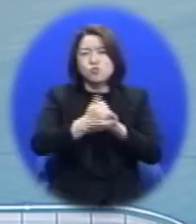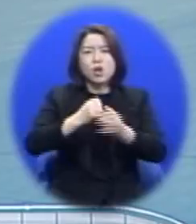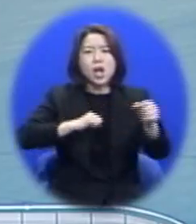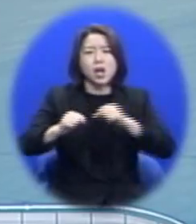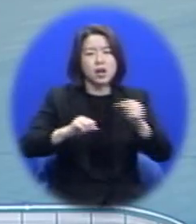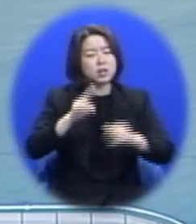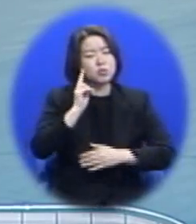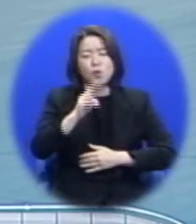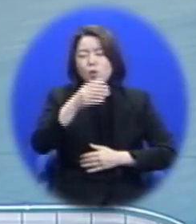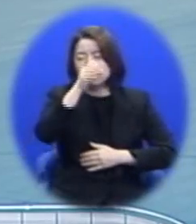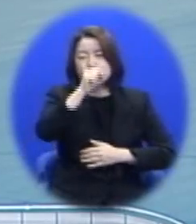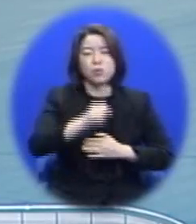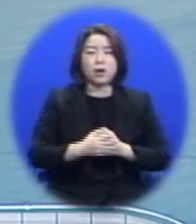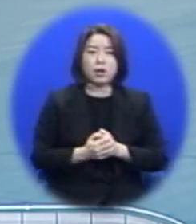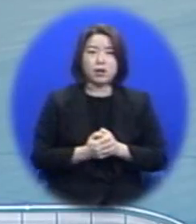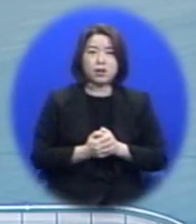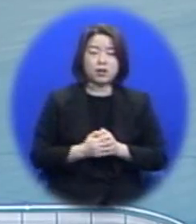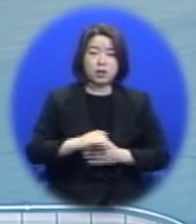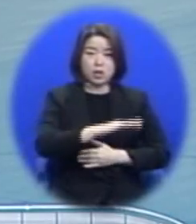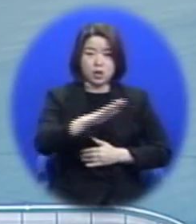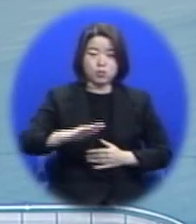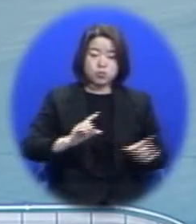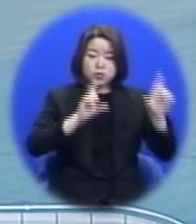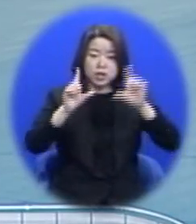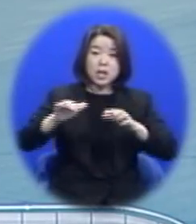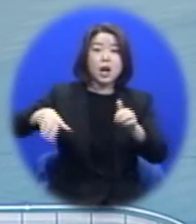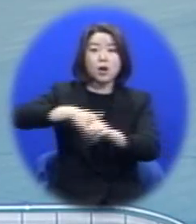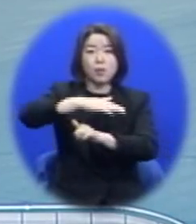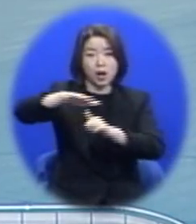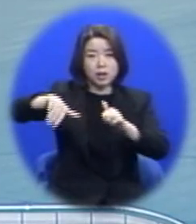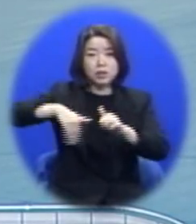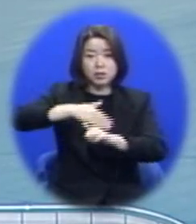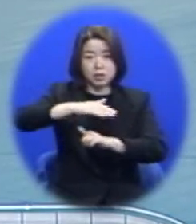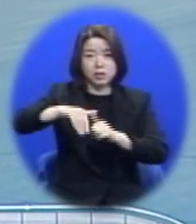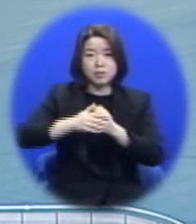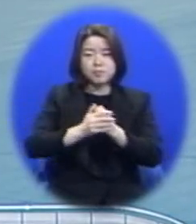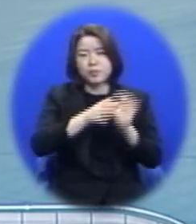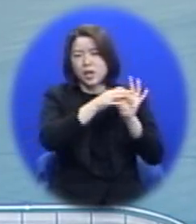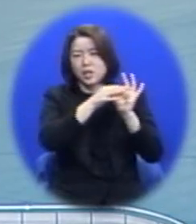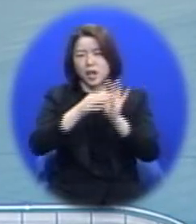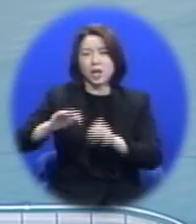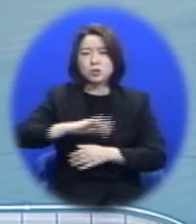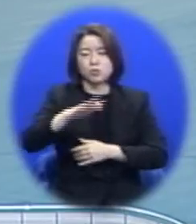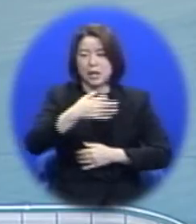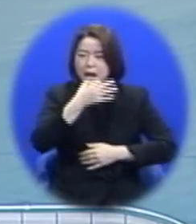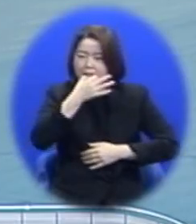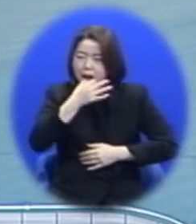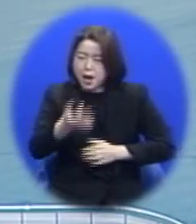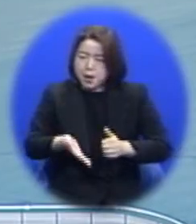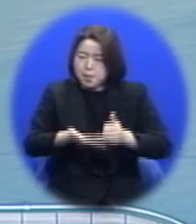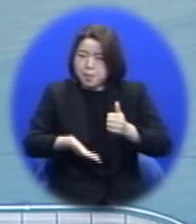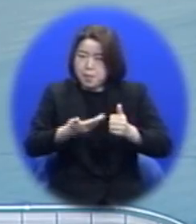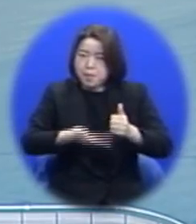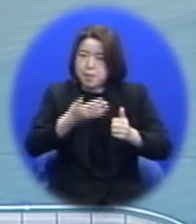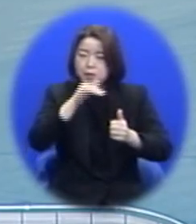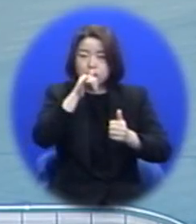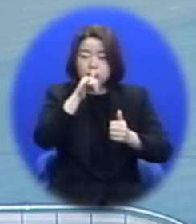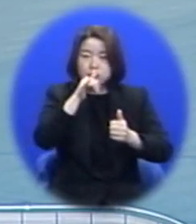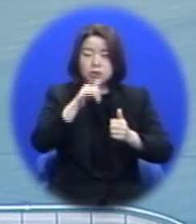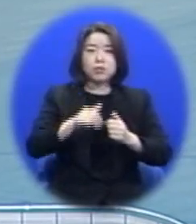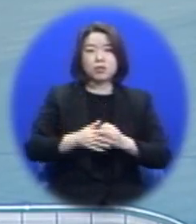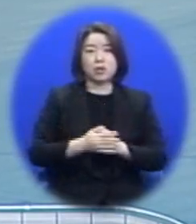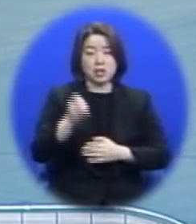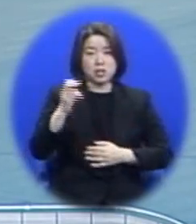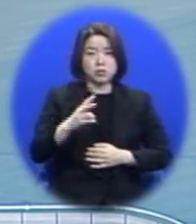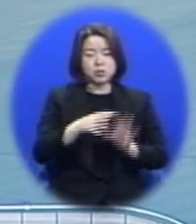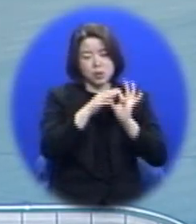좋다. 우리가 사는 환경이 계속 우리들의 탐심을 자극합니다.